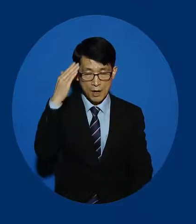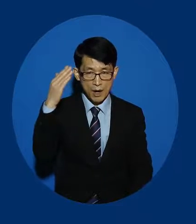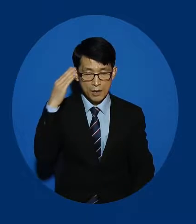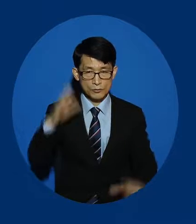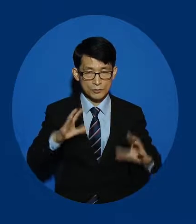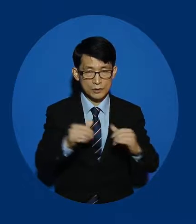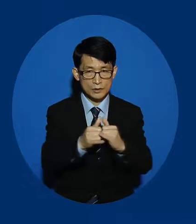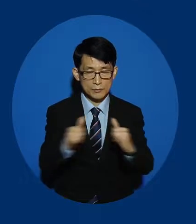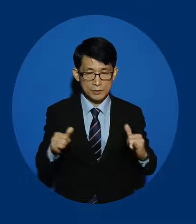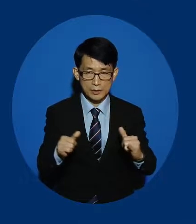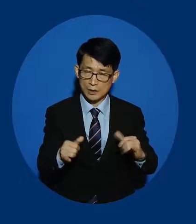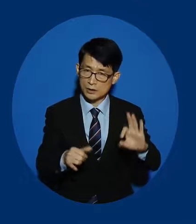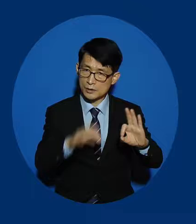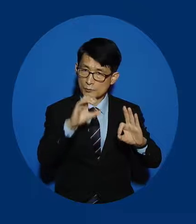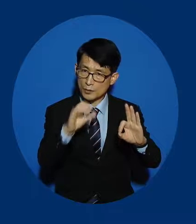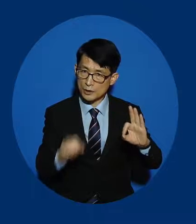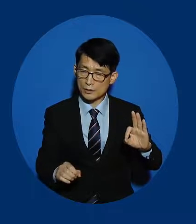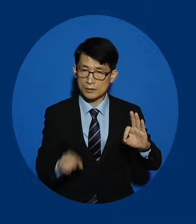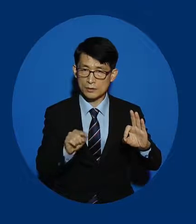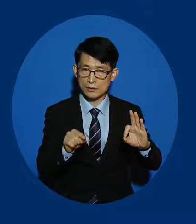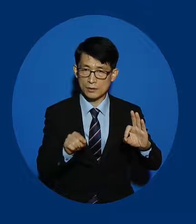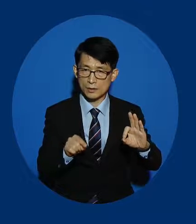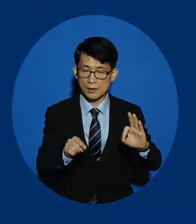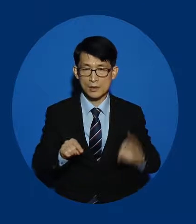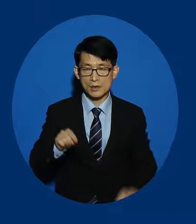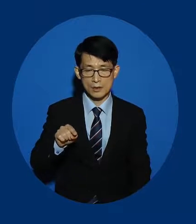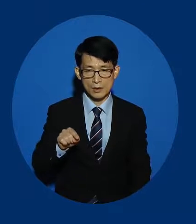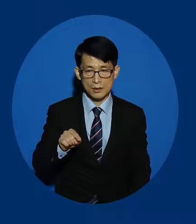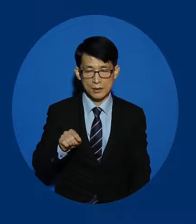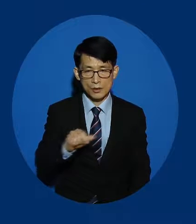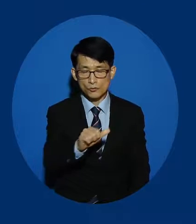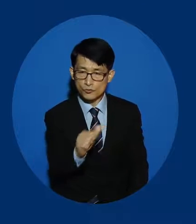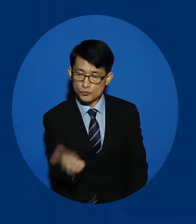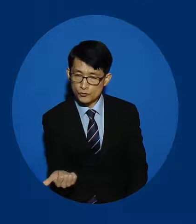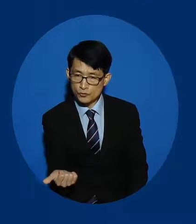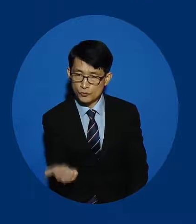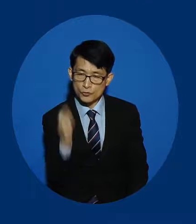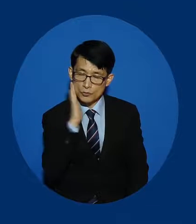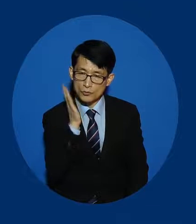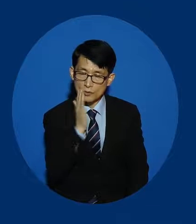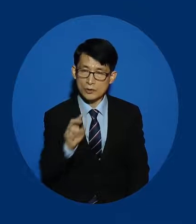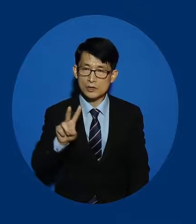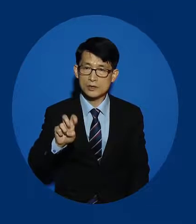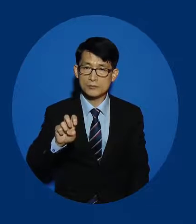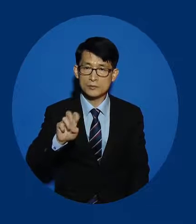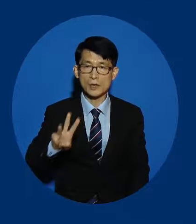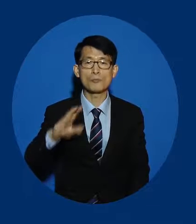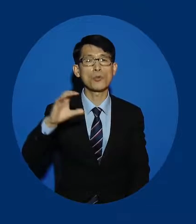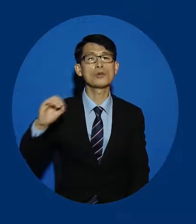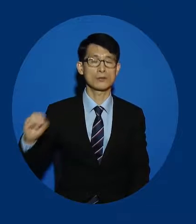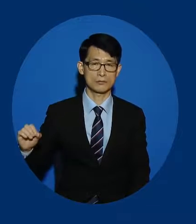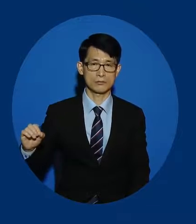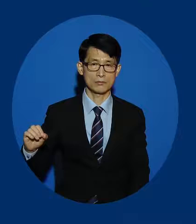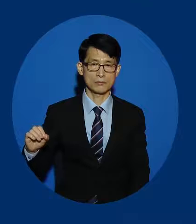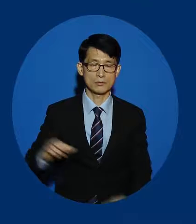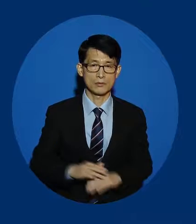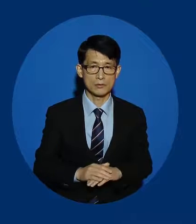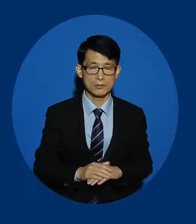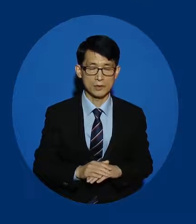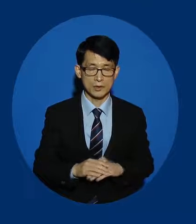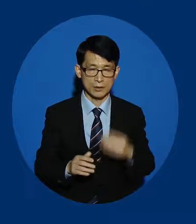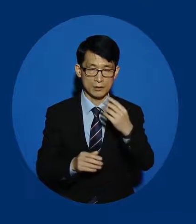차지하는데 청각장애인이 23.9%가 이 그 사망자 중에 23.9%를 차지하고 있고